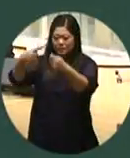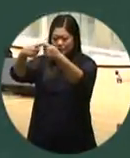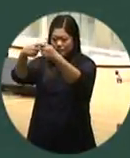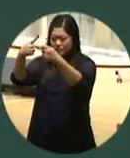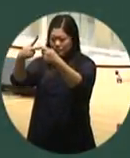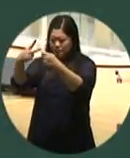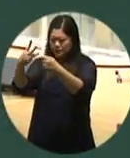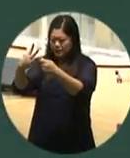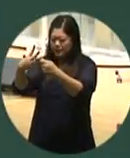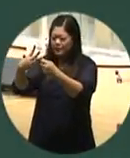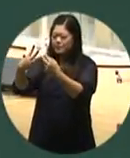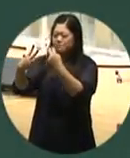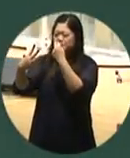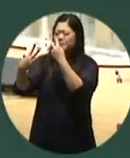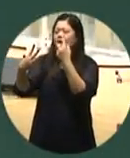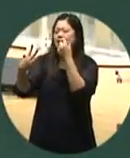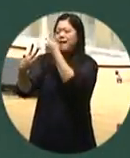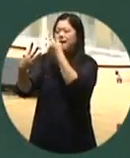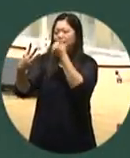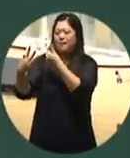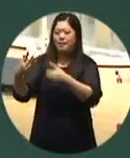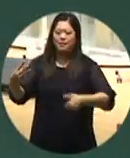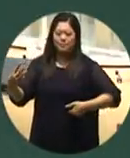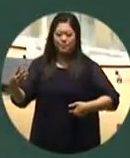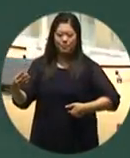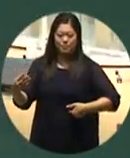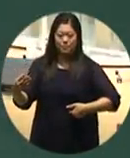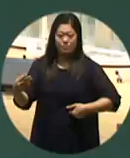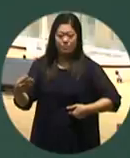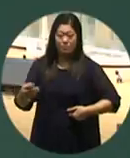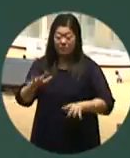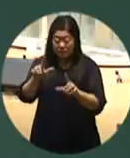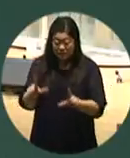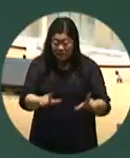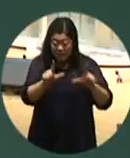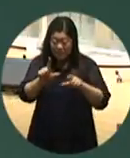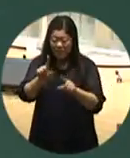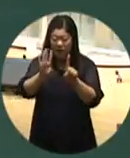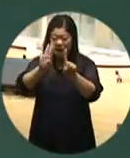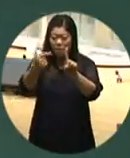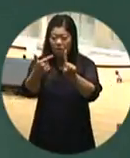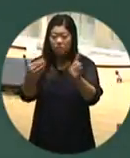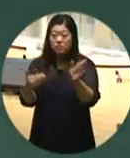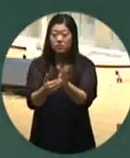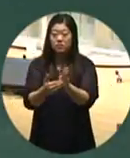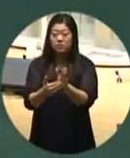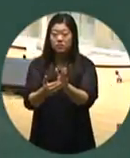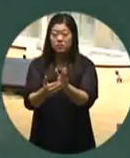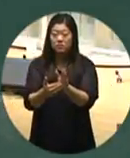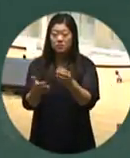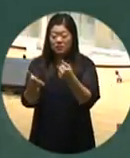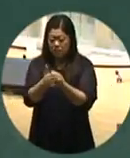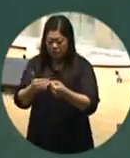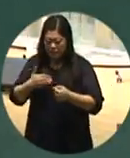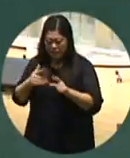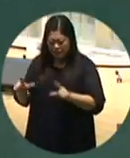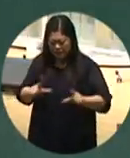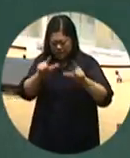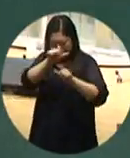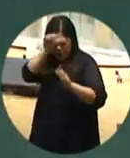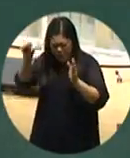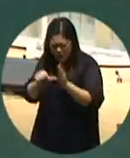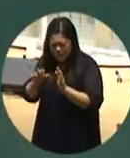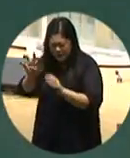있어야 됩니다. You need to have this. 여러분 인생은 한 번 사는 인생이기 때문에 오늘 나의 24 올인을 제대로